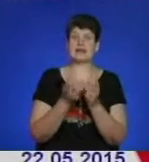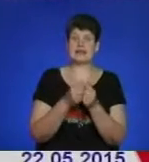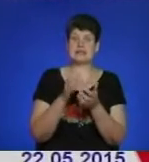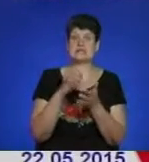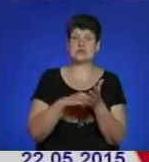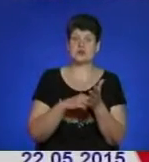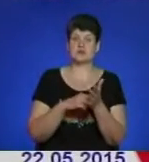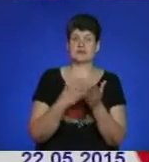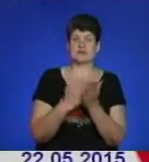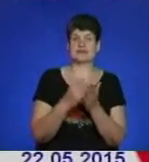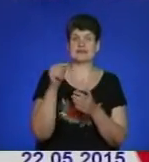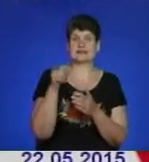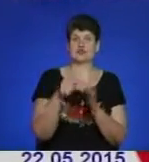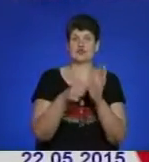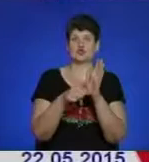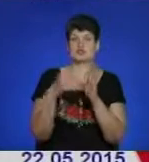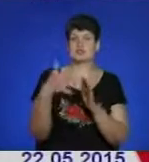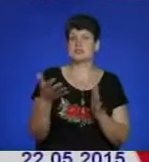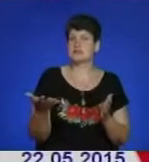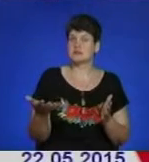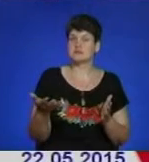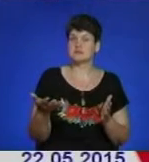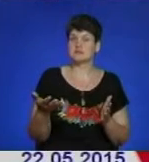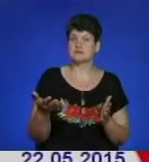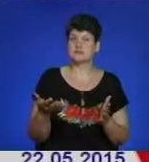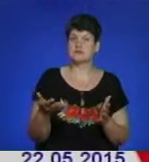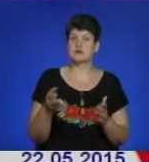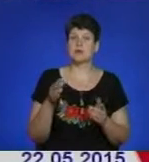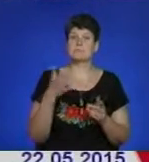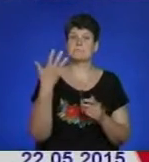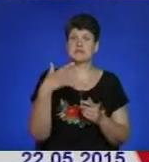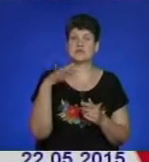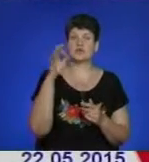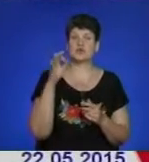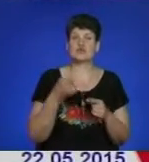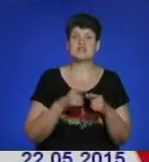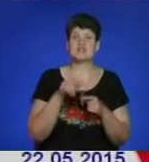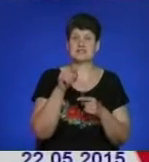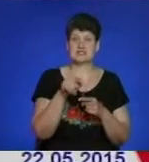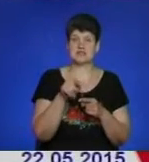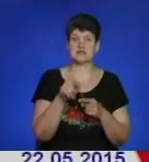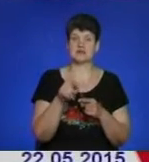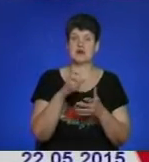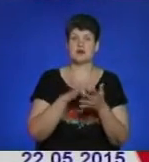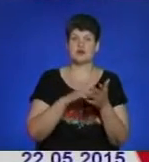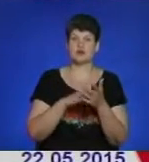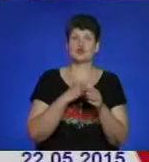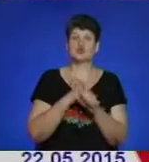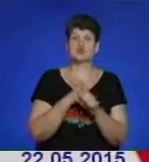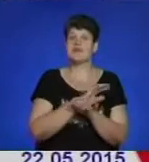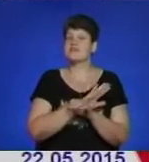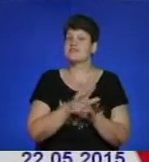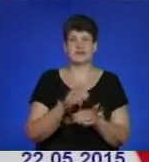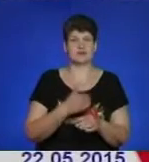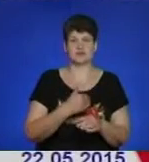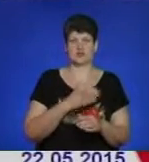нашій області склала 1650. Причому 50% з цих переривань вагітності зроблені не за бажанням